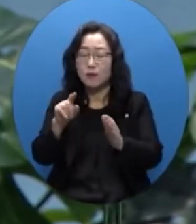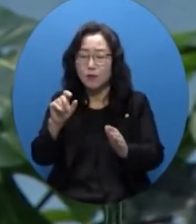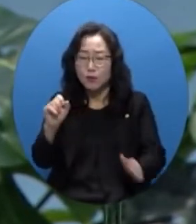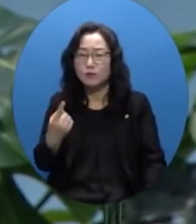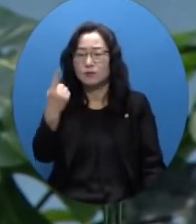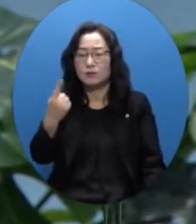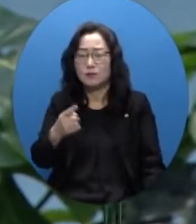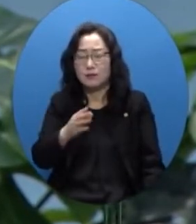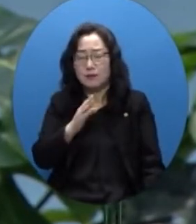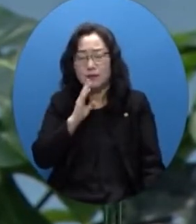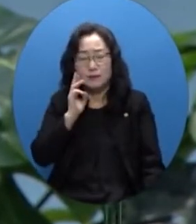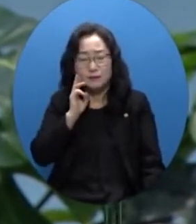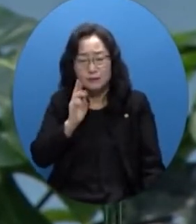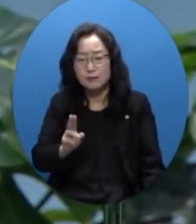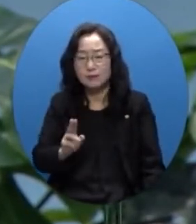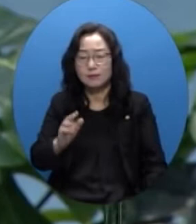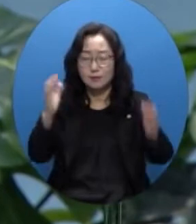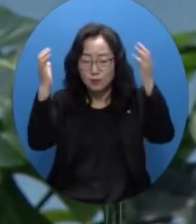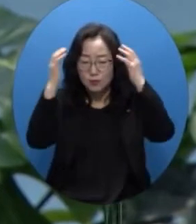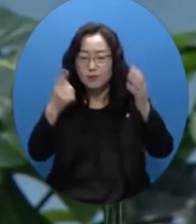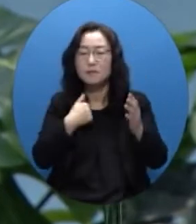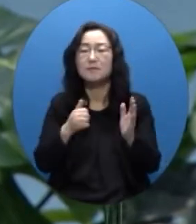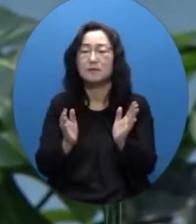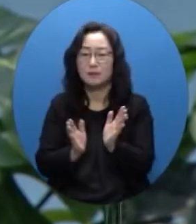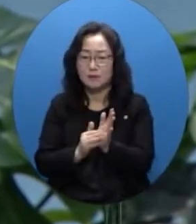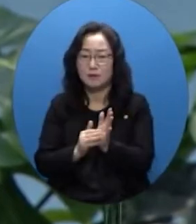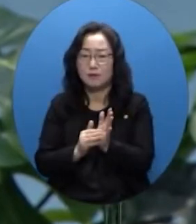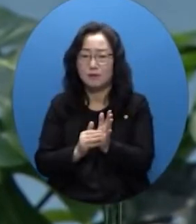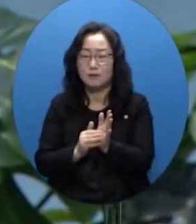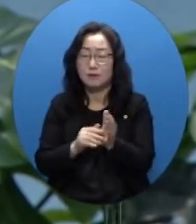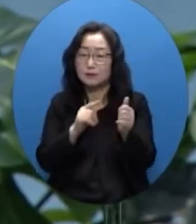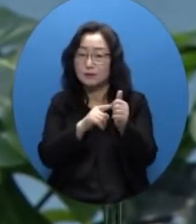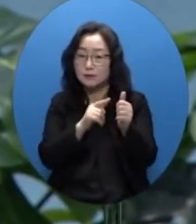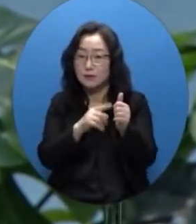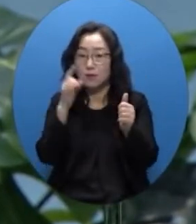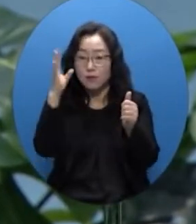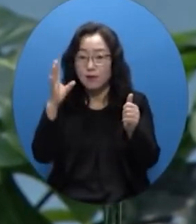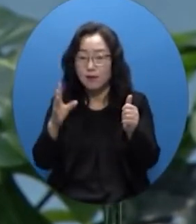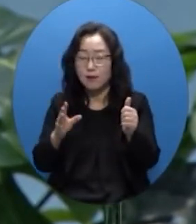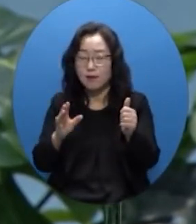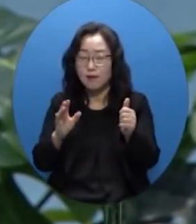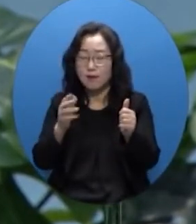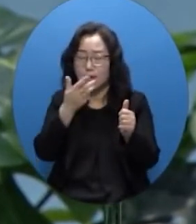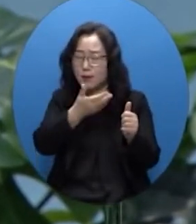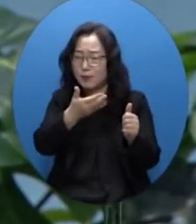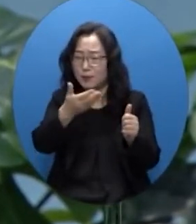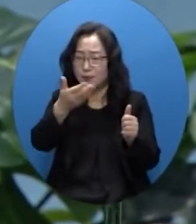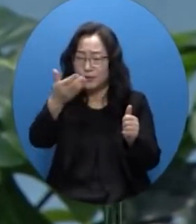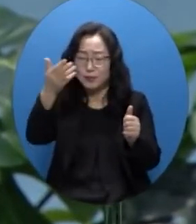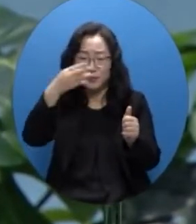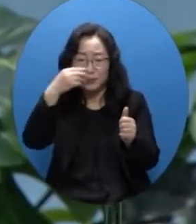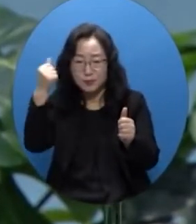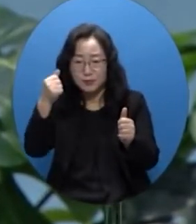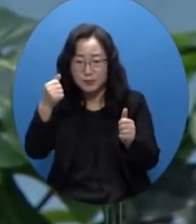여치 말할 수 없는 권한을 겪었습니다 그런 원래 장래가 촉망되는 청년이었습니다